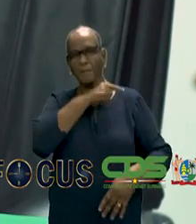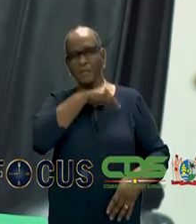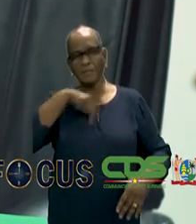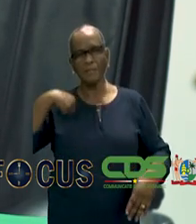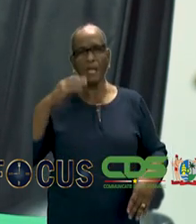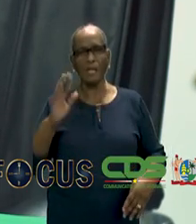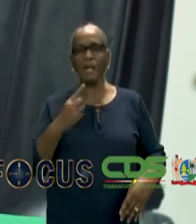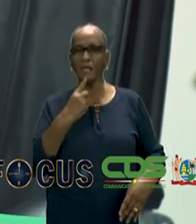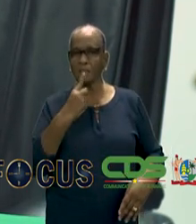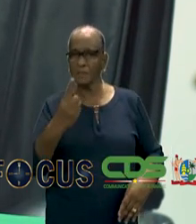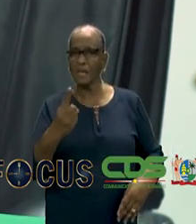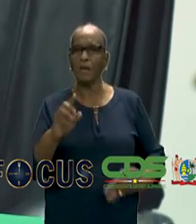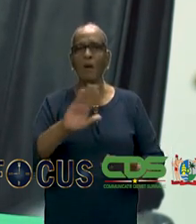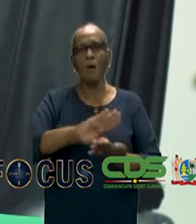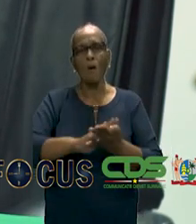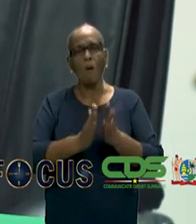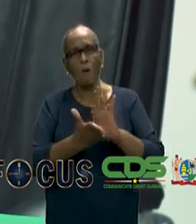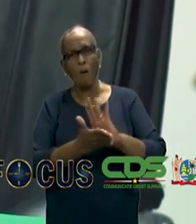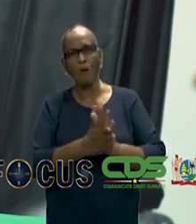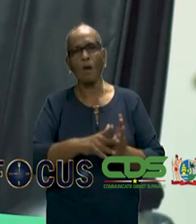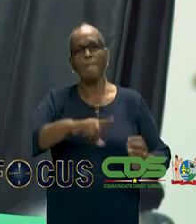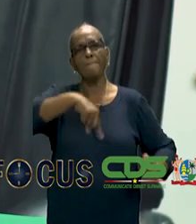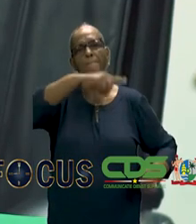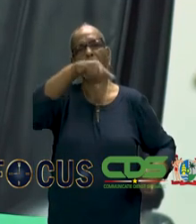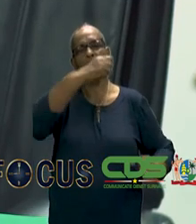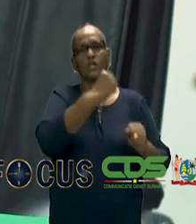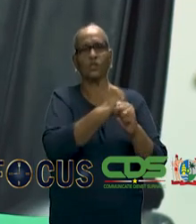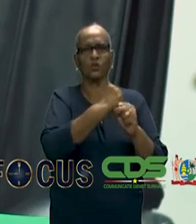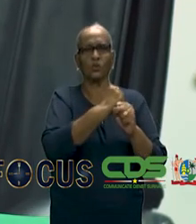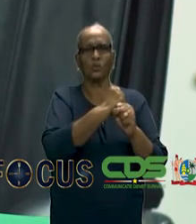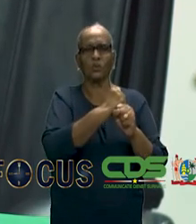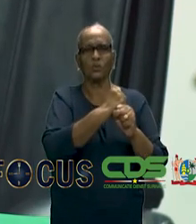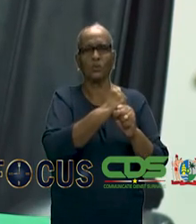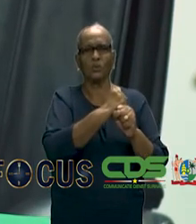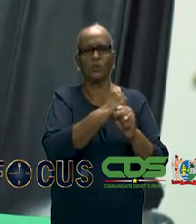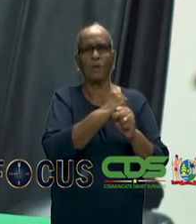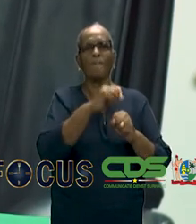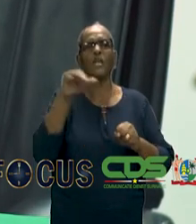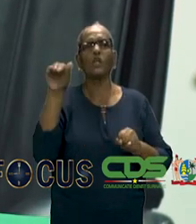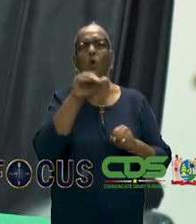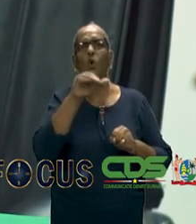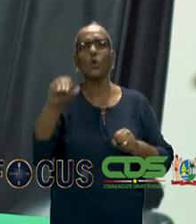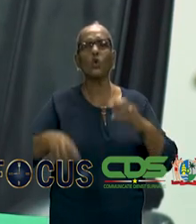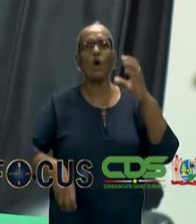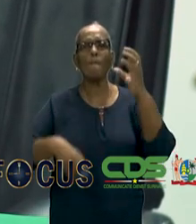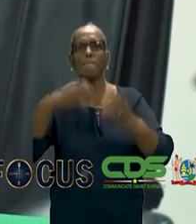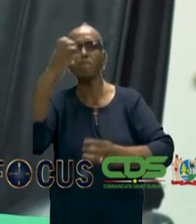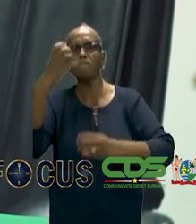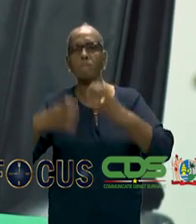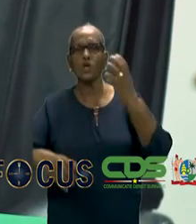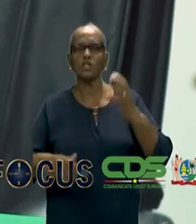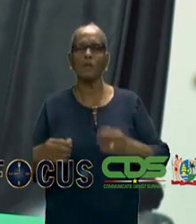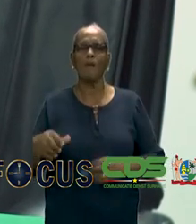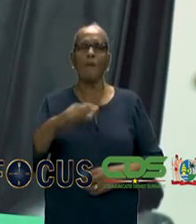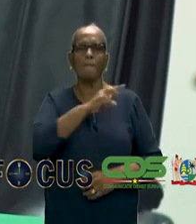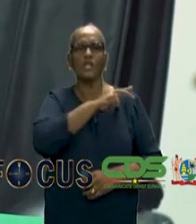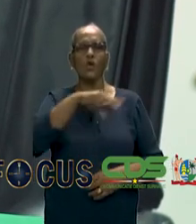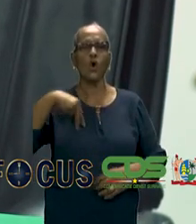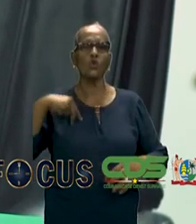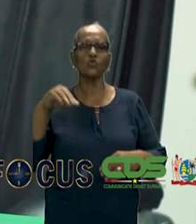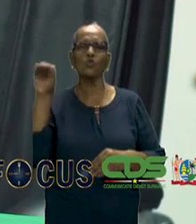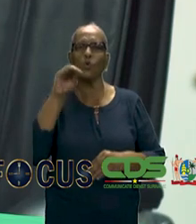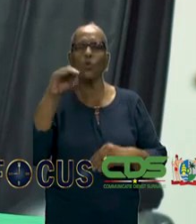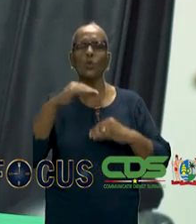De onderhandelingen, gesprekken om wat meer te doen met ons groen klimaat, ons groen, groen land. Daar heb ik